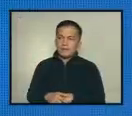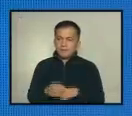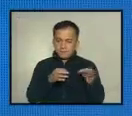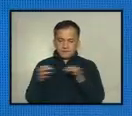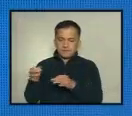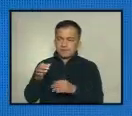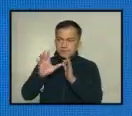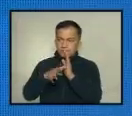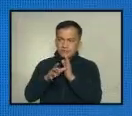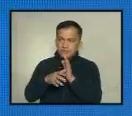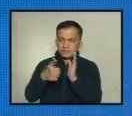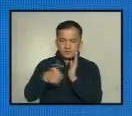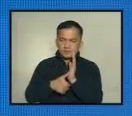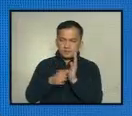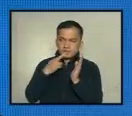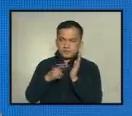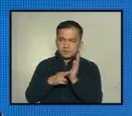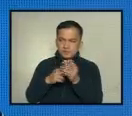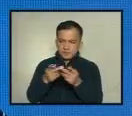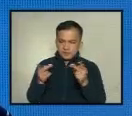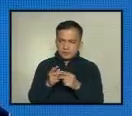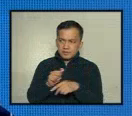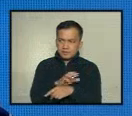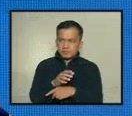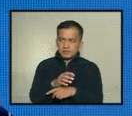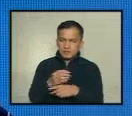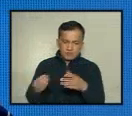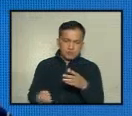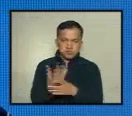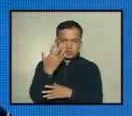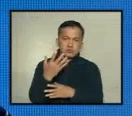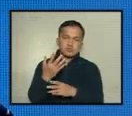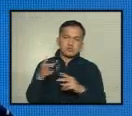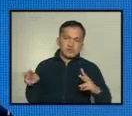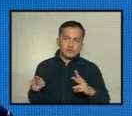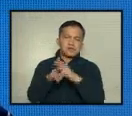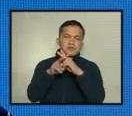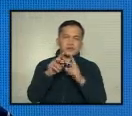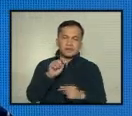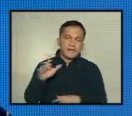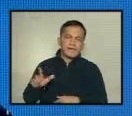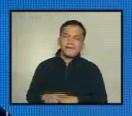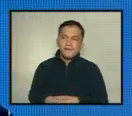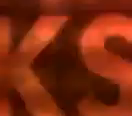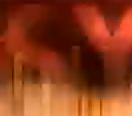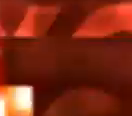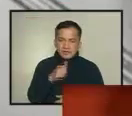Ipinagpaliban ng COMELEC ang voter registration sa mga lugar na apektado ng pagsabog ng Bulkang